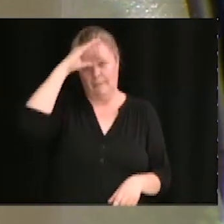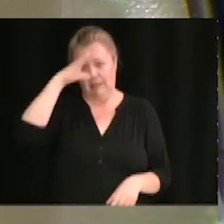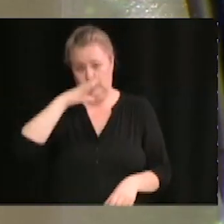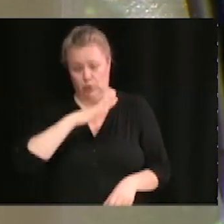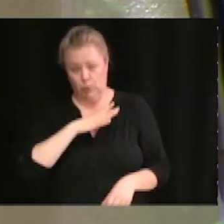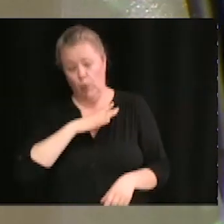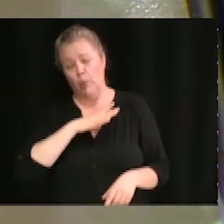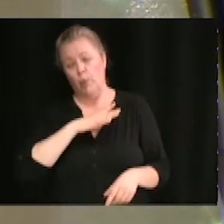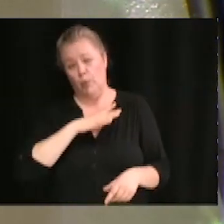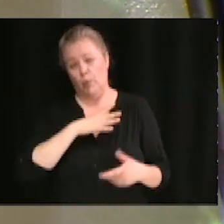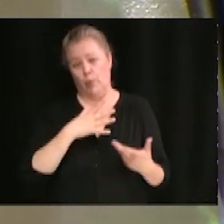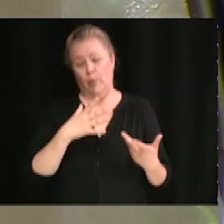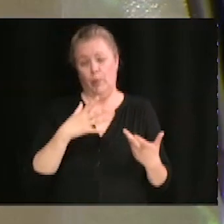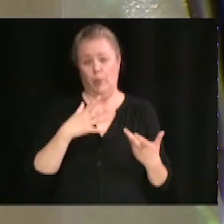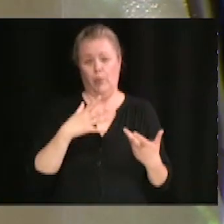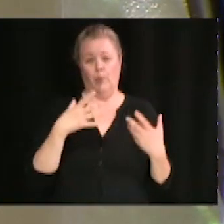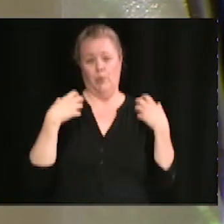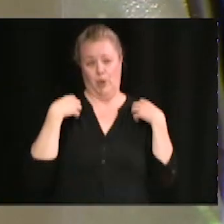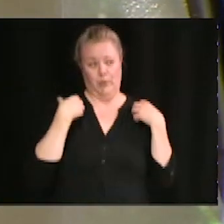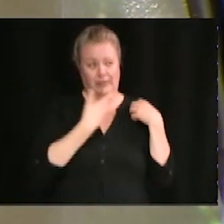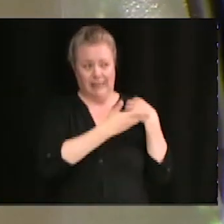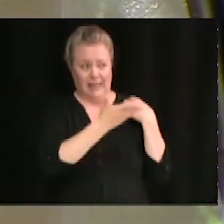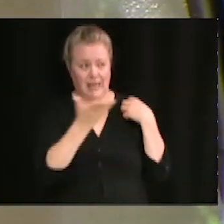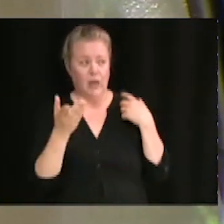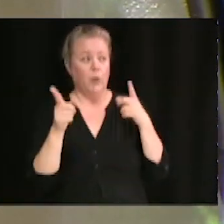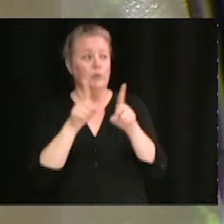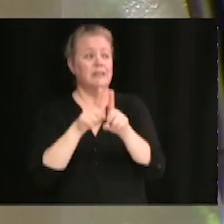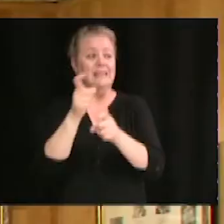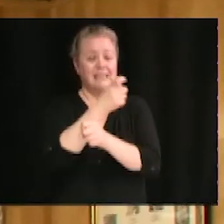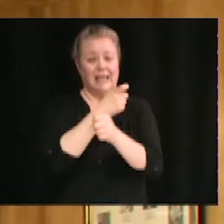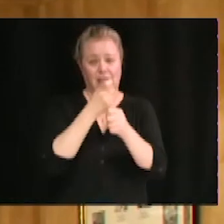M. le directeur général François Pépin.